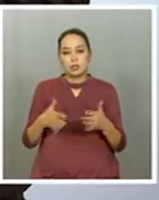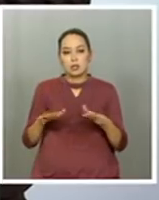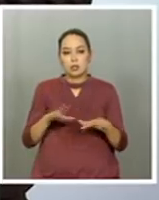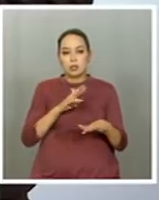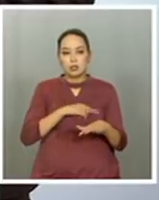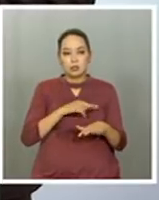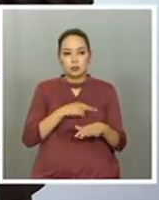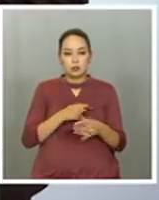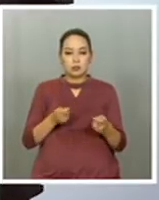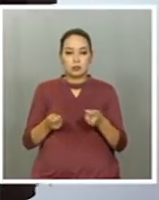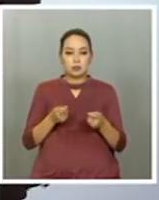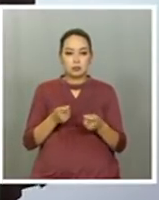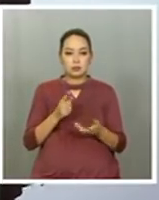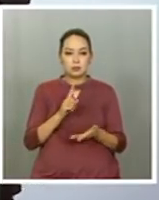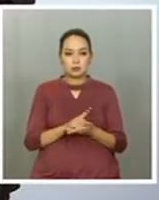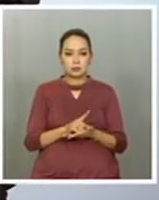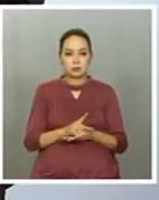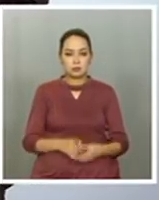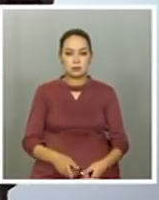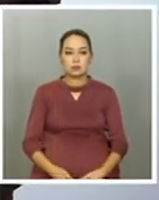тиіс.